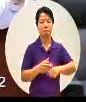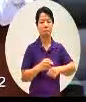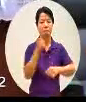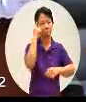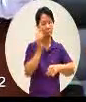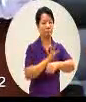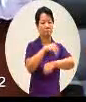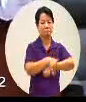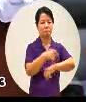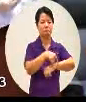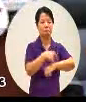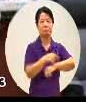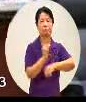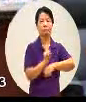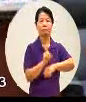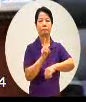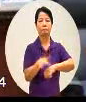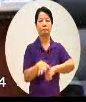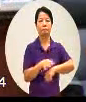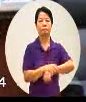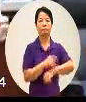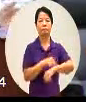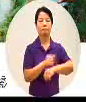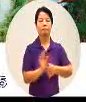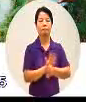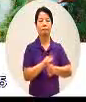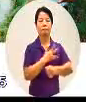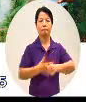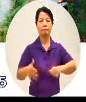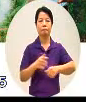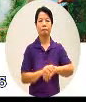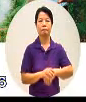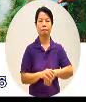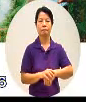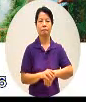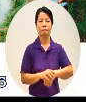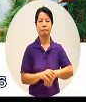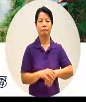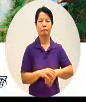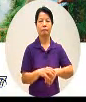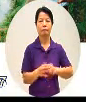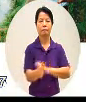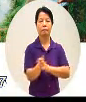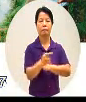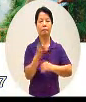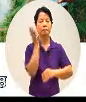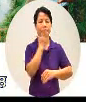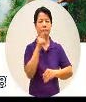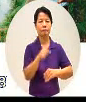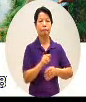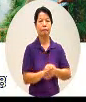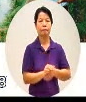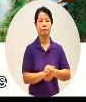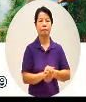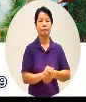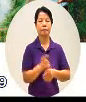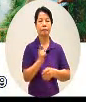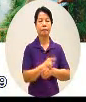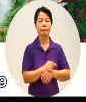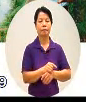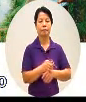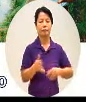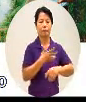哦？来，这爱河哈，正手边的咱足水的所在啊，咱进中下